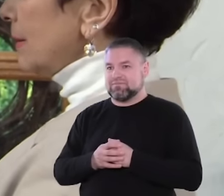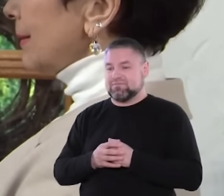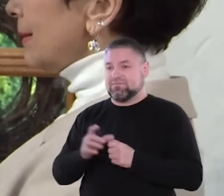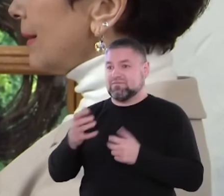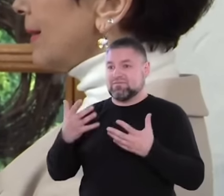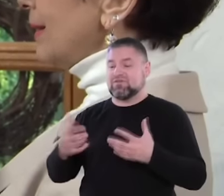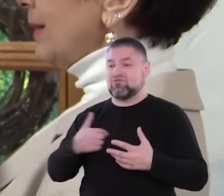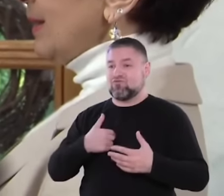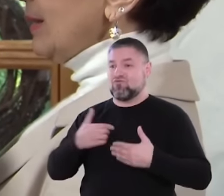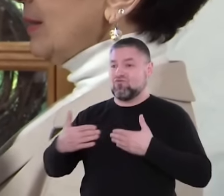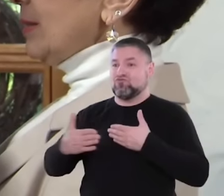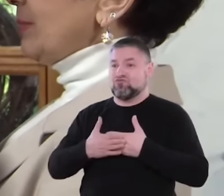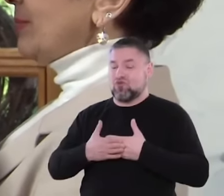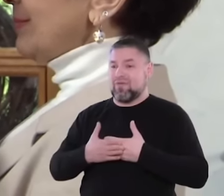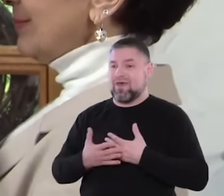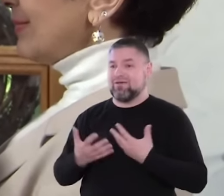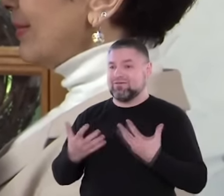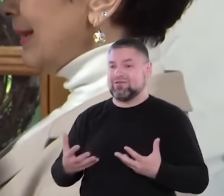zostaniesz moją żoną?